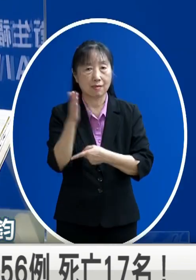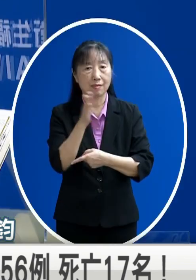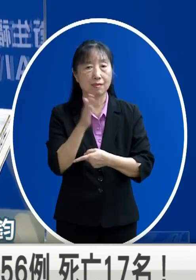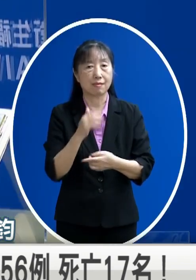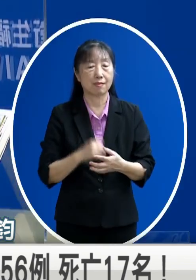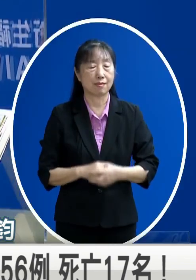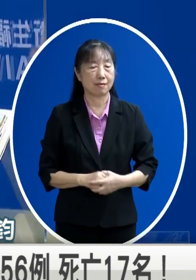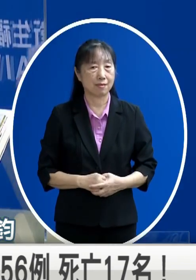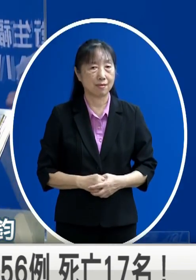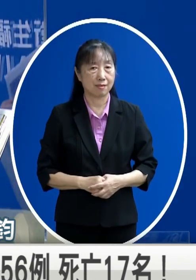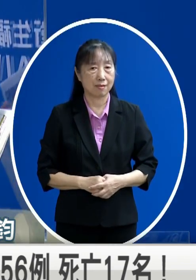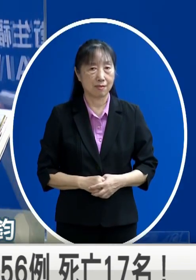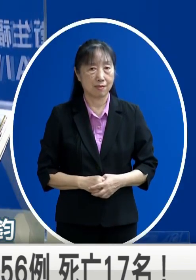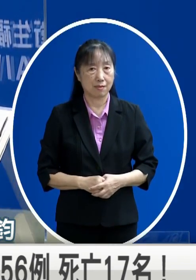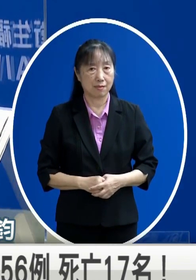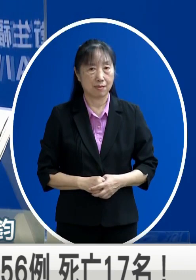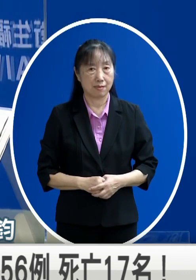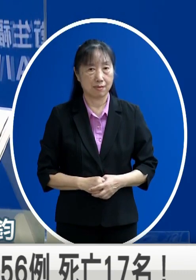右。